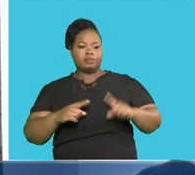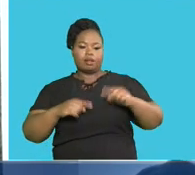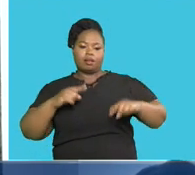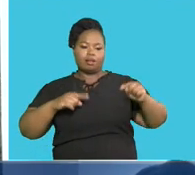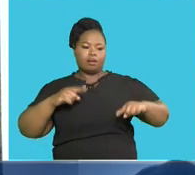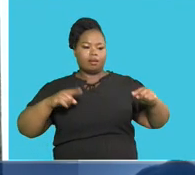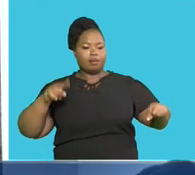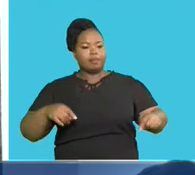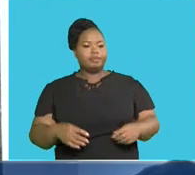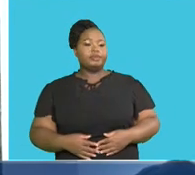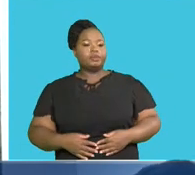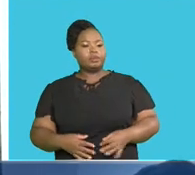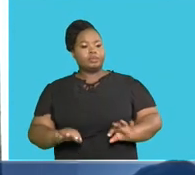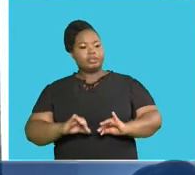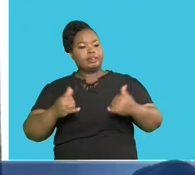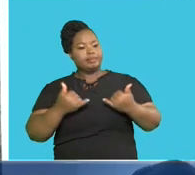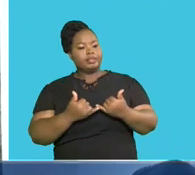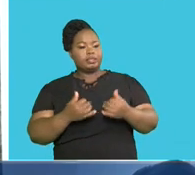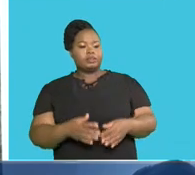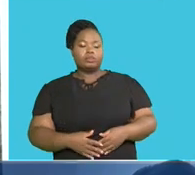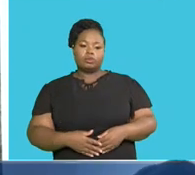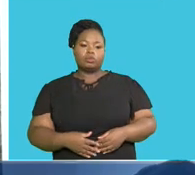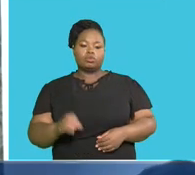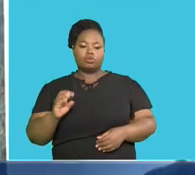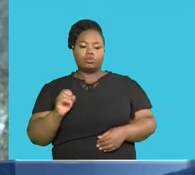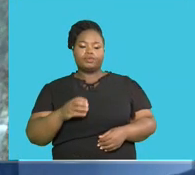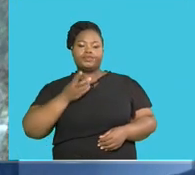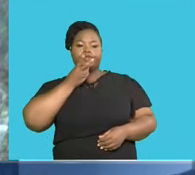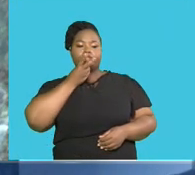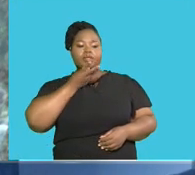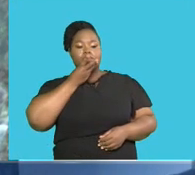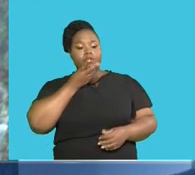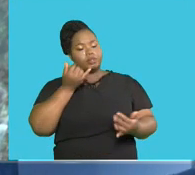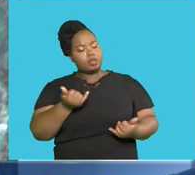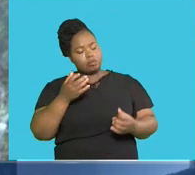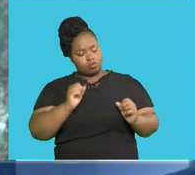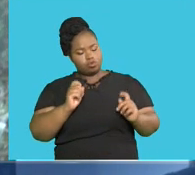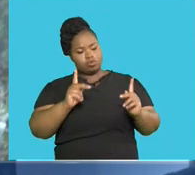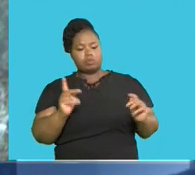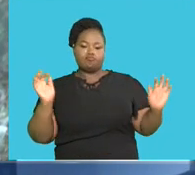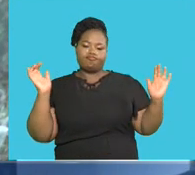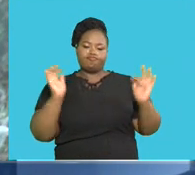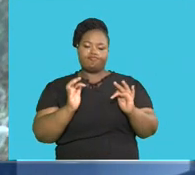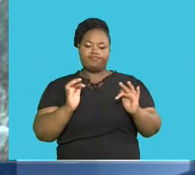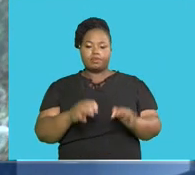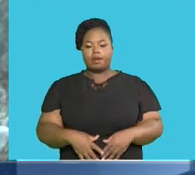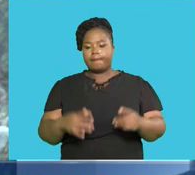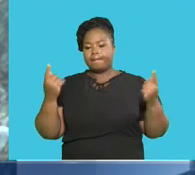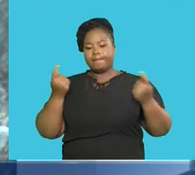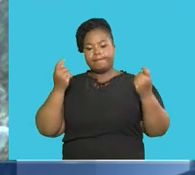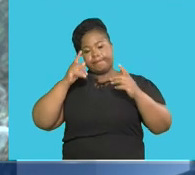ezohlukeneyo. Inkampani yezithuthi eSoweto i-VW ithathe ithuba yabamba umsitho